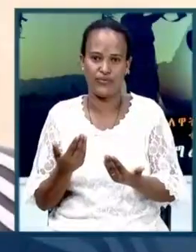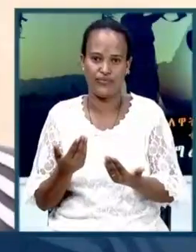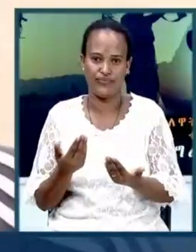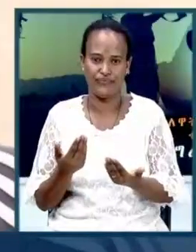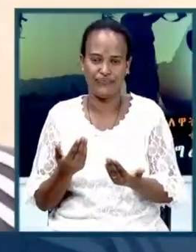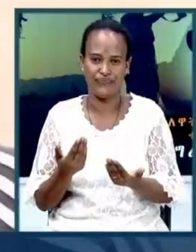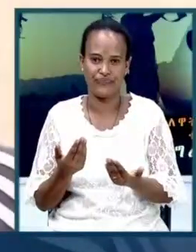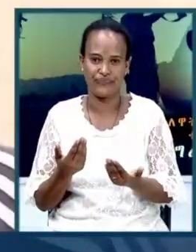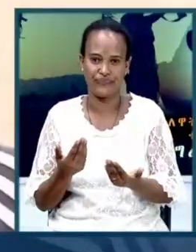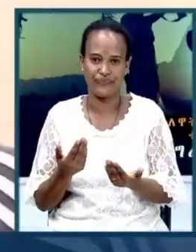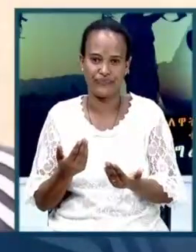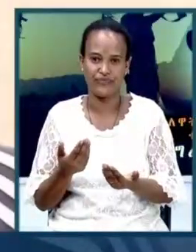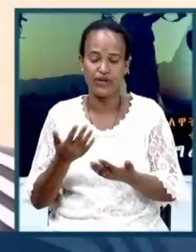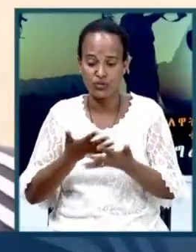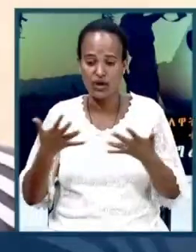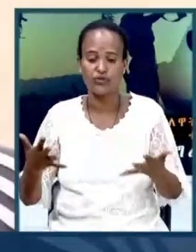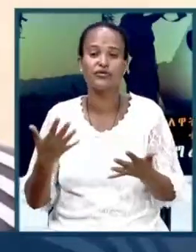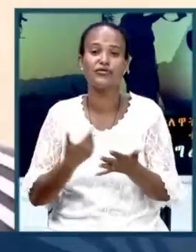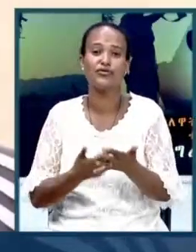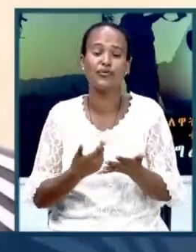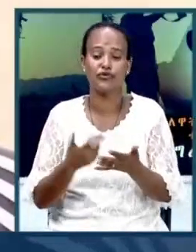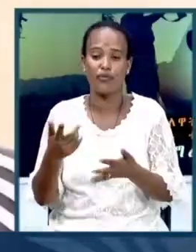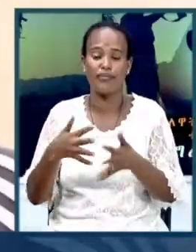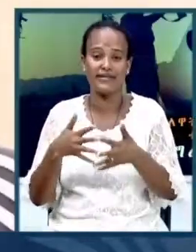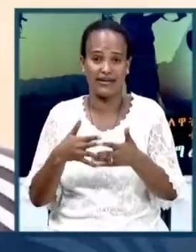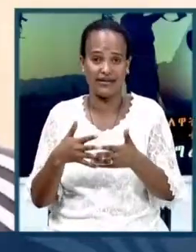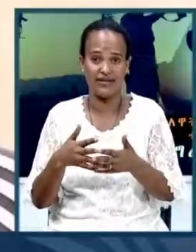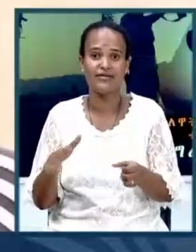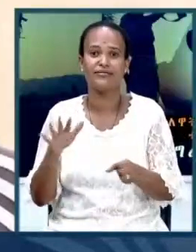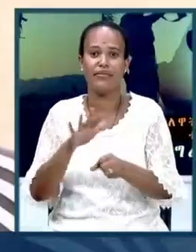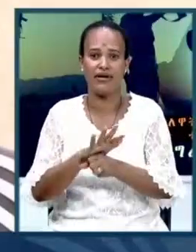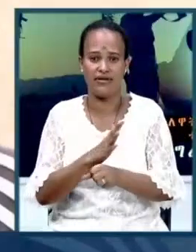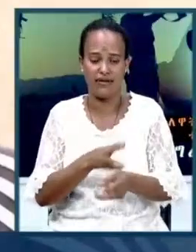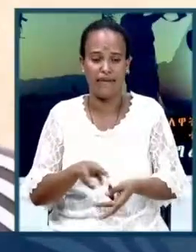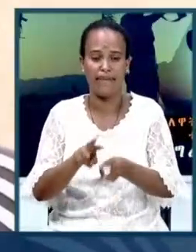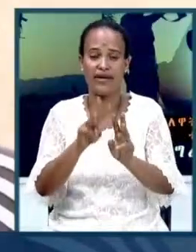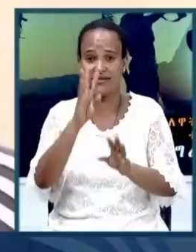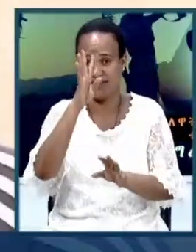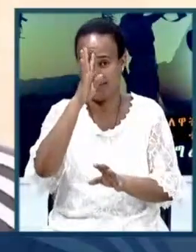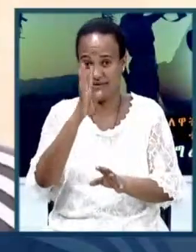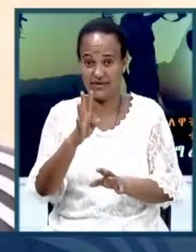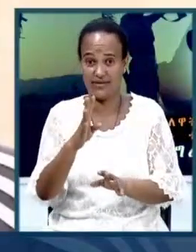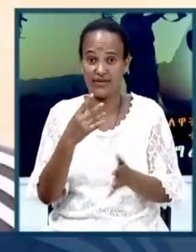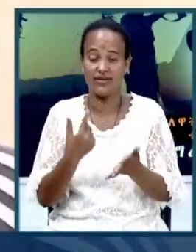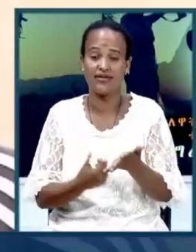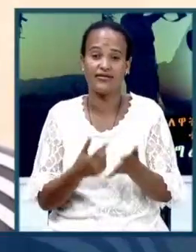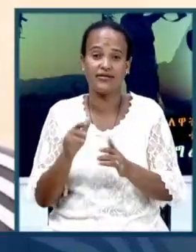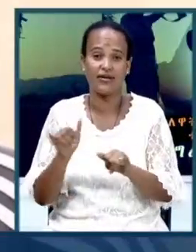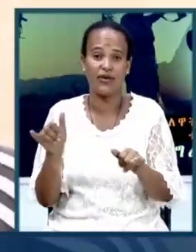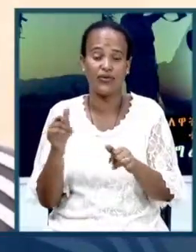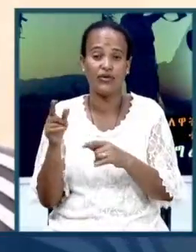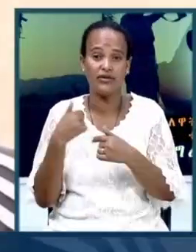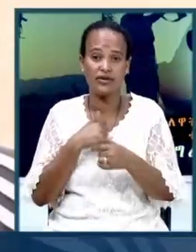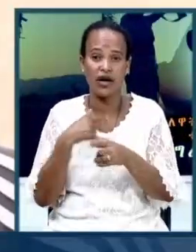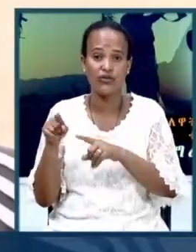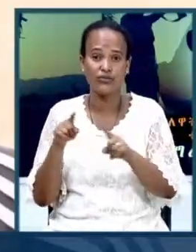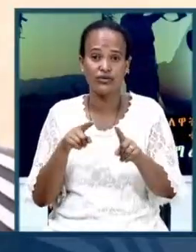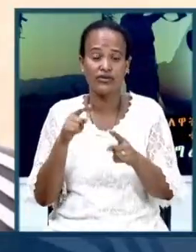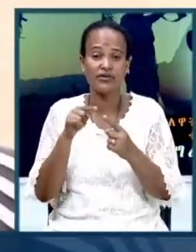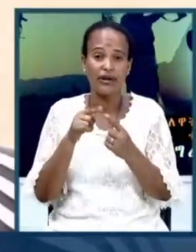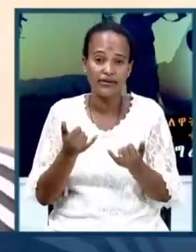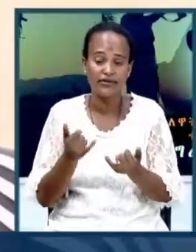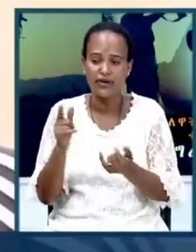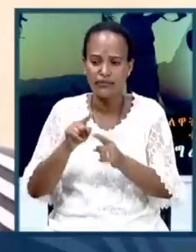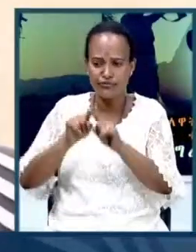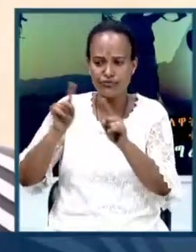ኣለዉ ቁሳቁስ እዚኣቶም ቶም ናውቲ ዝማልእላ መንገዲ ክፍጠር እዚ ያው ንሕና እውን እስካብ ሕዚ ብፍሉይ